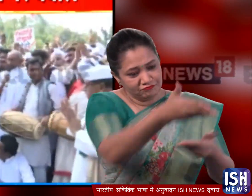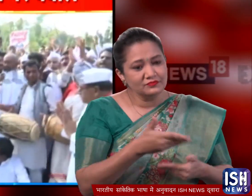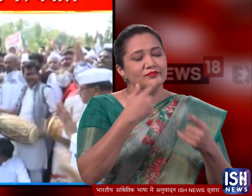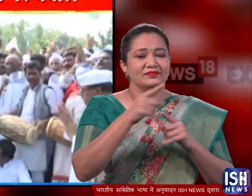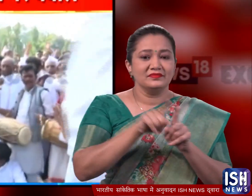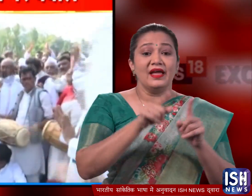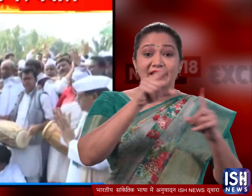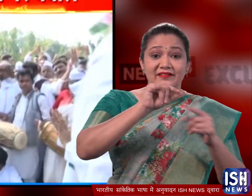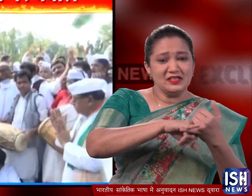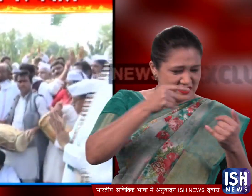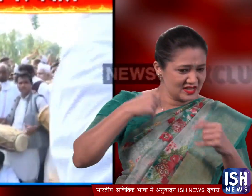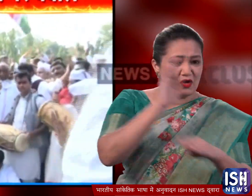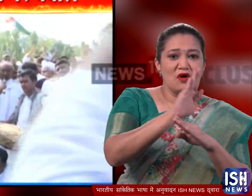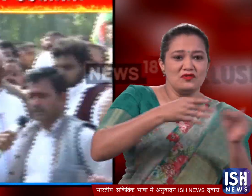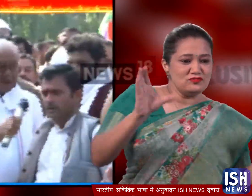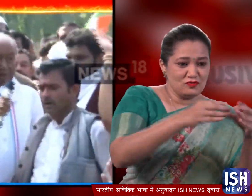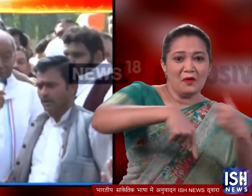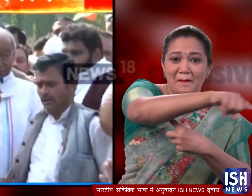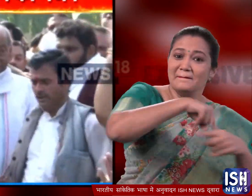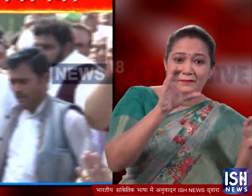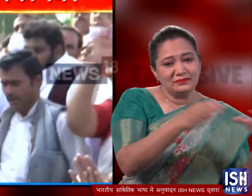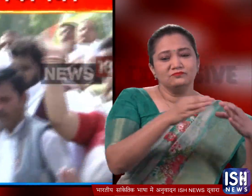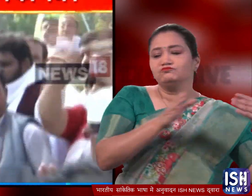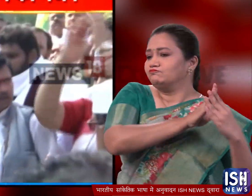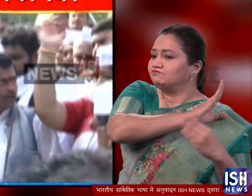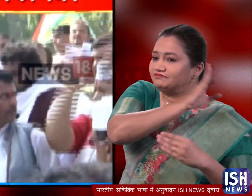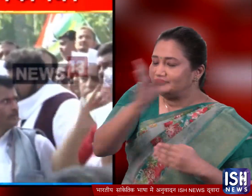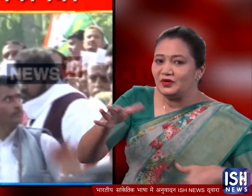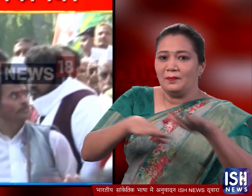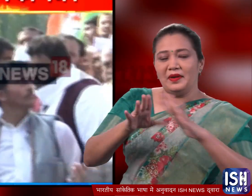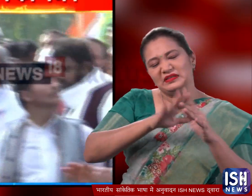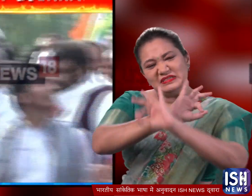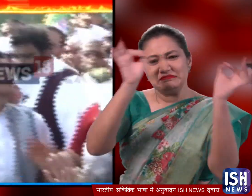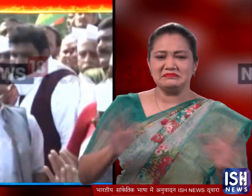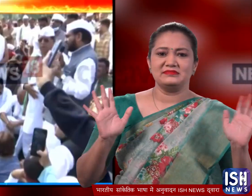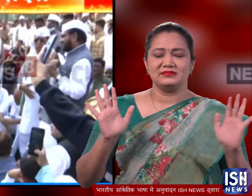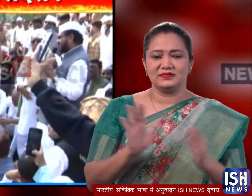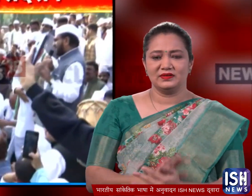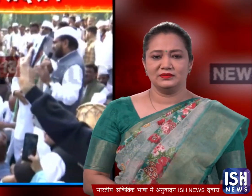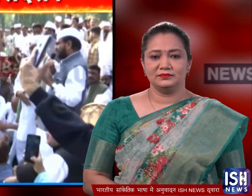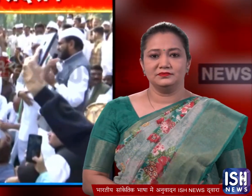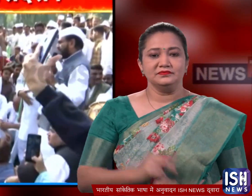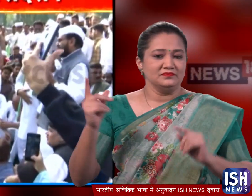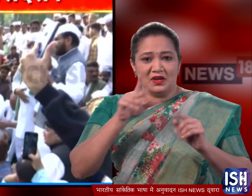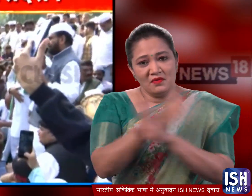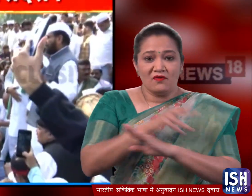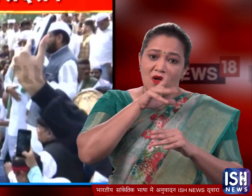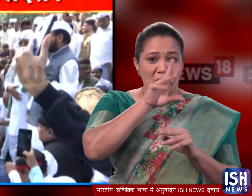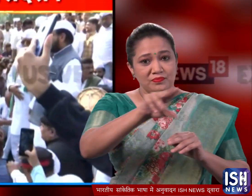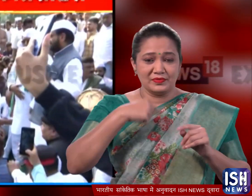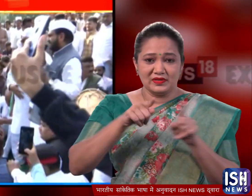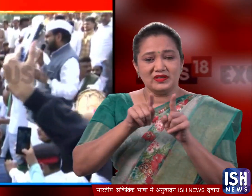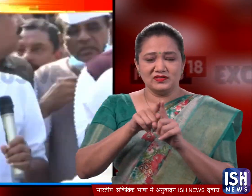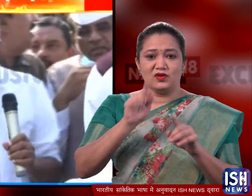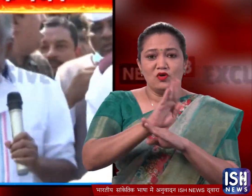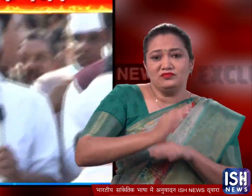दूसरी तरफ दिग्विजय सिंह भी कांग्रेस कार्यकर्ताओं की टोली के साथ रामेश्वर शर्मा के घर जाने की तैयारी करते दिखे। अपने ऐलान के मुताबिक प्रदेश कांग्रेस